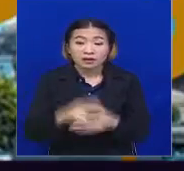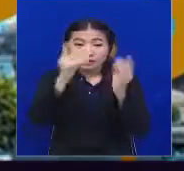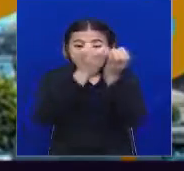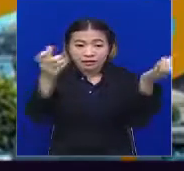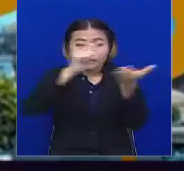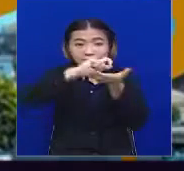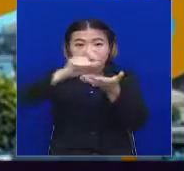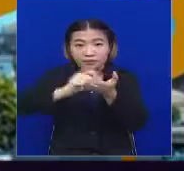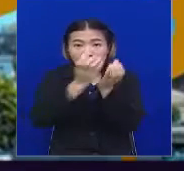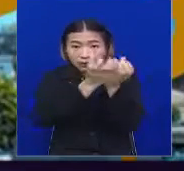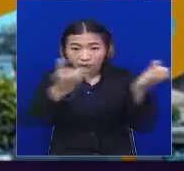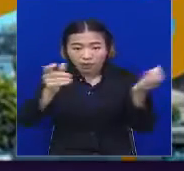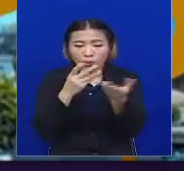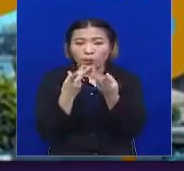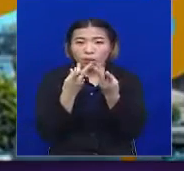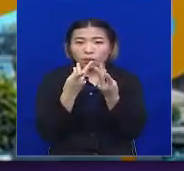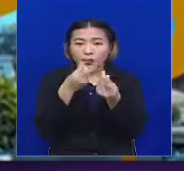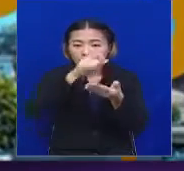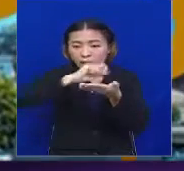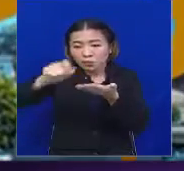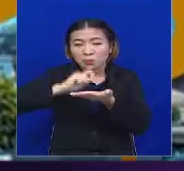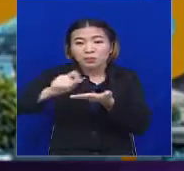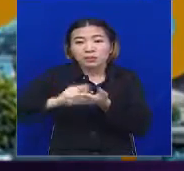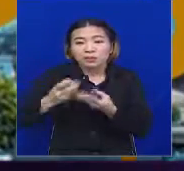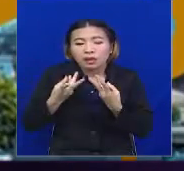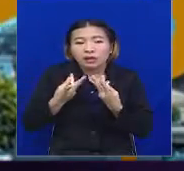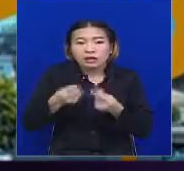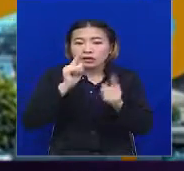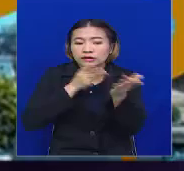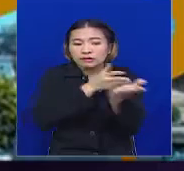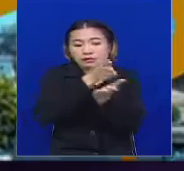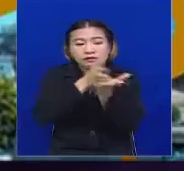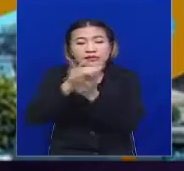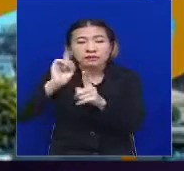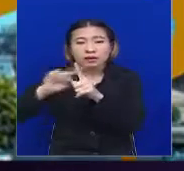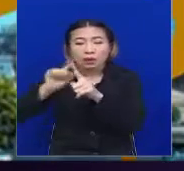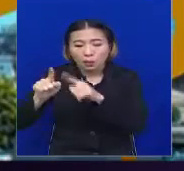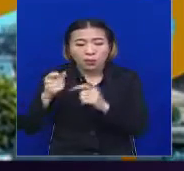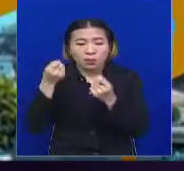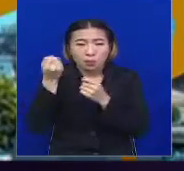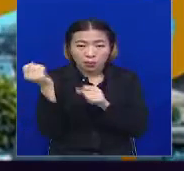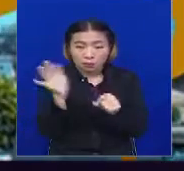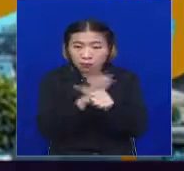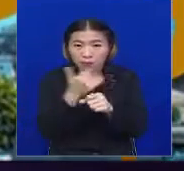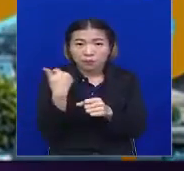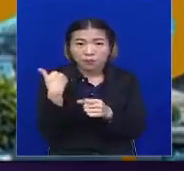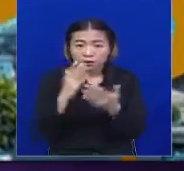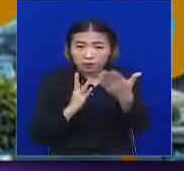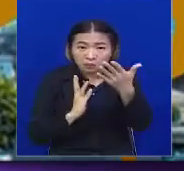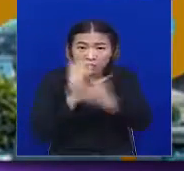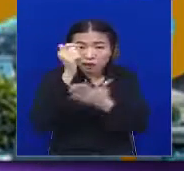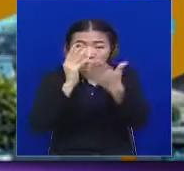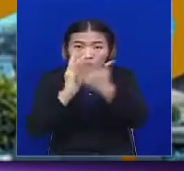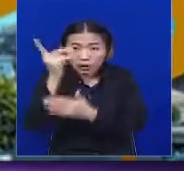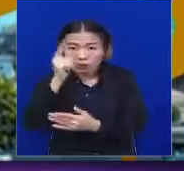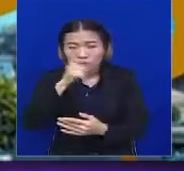นูญยังบัญญัติรายละเอียดหลักของการปฏิรูปแต่ละด้านไว้ด้วยนะแต่การปฏิรูปประเทศจะสำเร็จได้ก็ต้